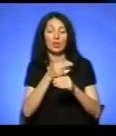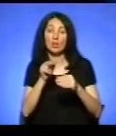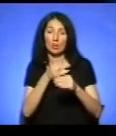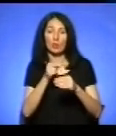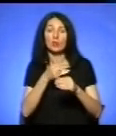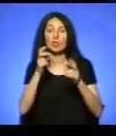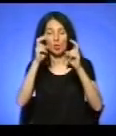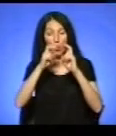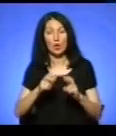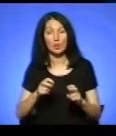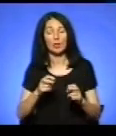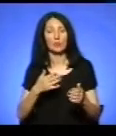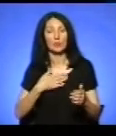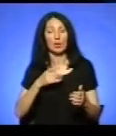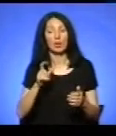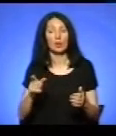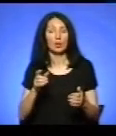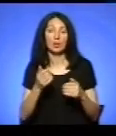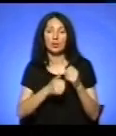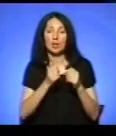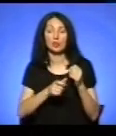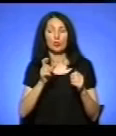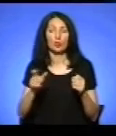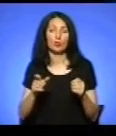часто пацієнти легковажать своїм станом здоров'я,